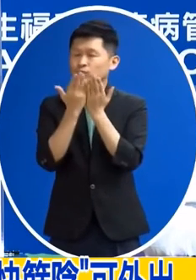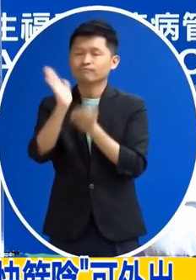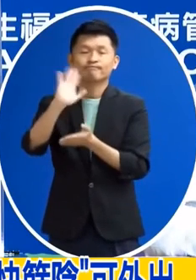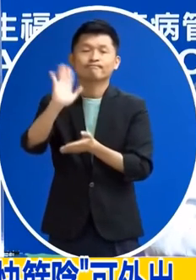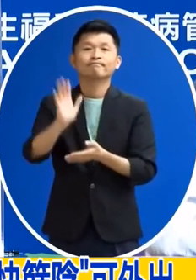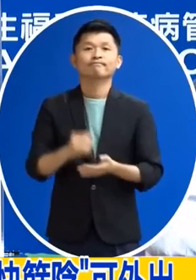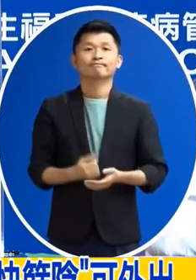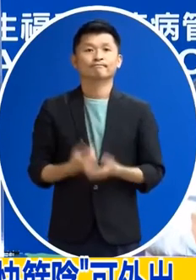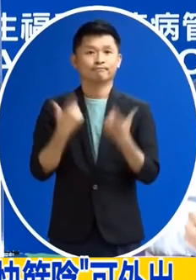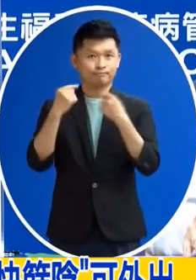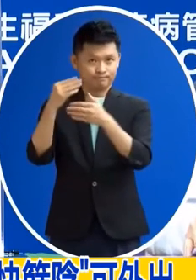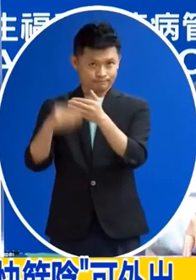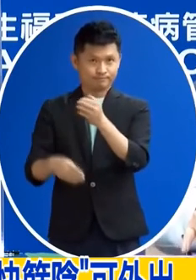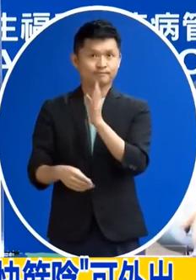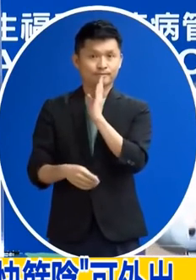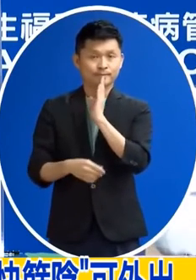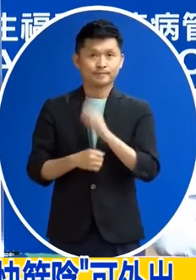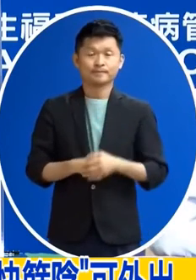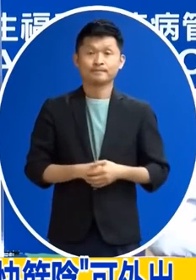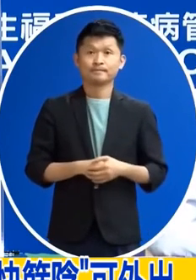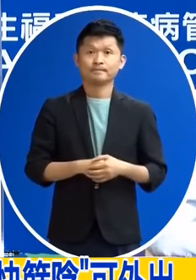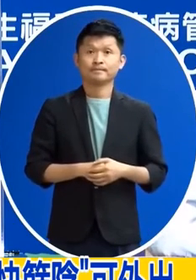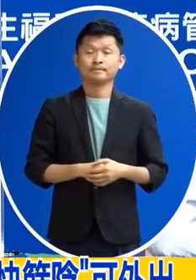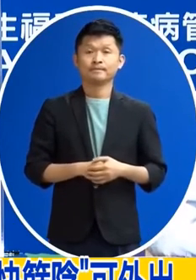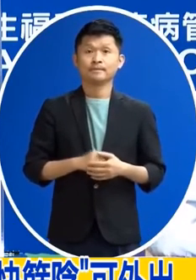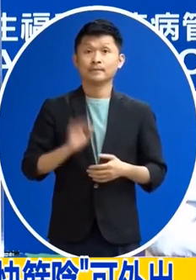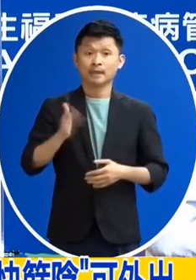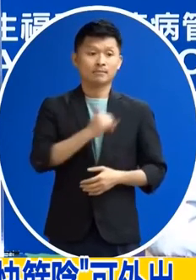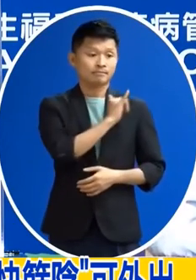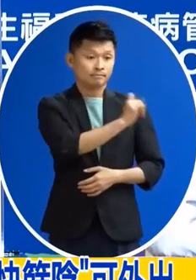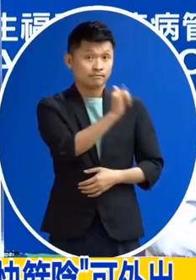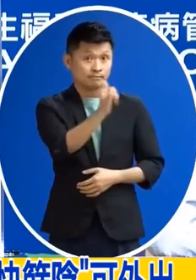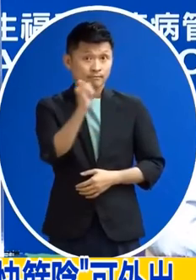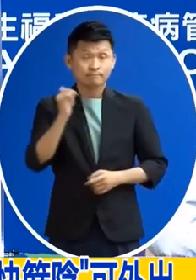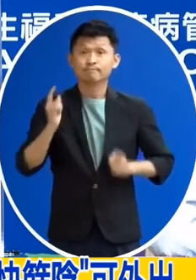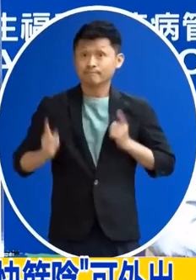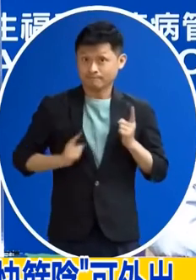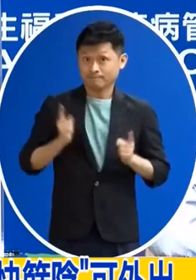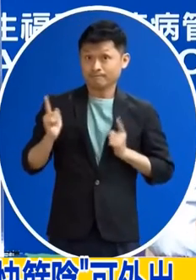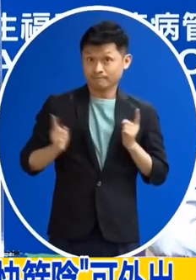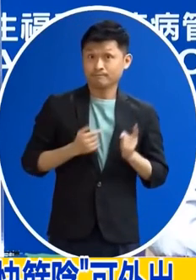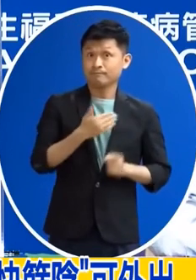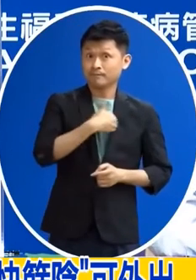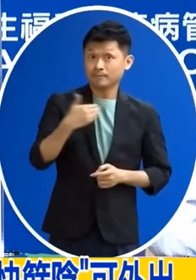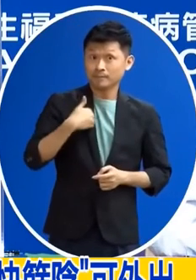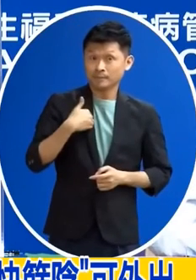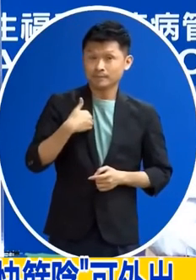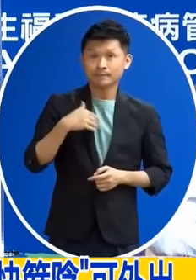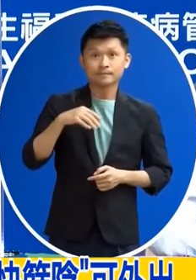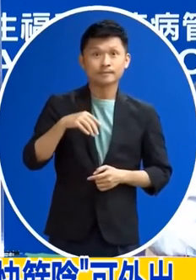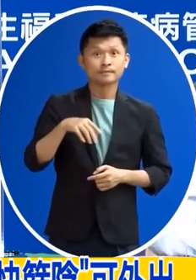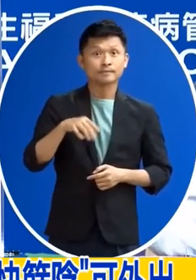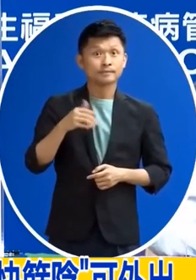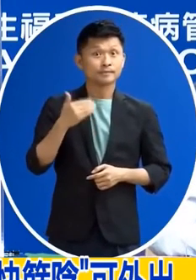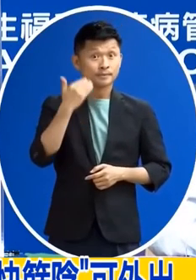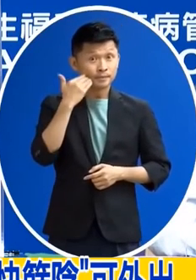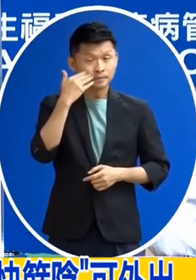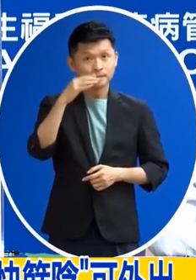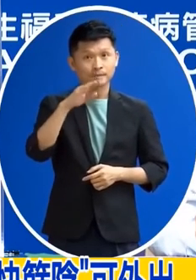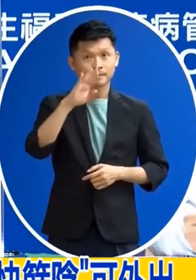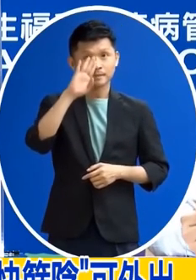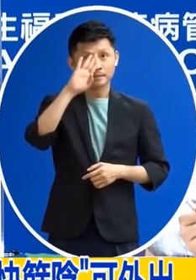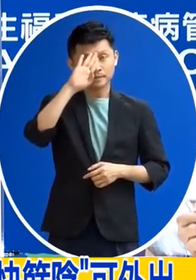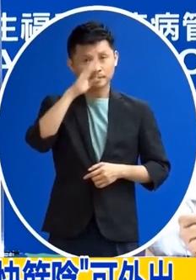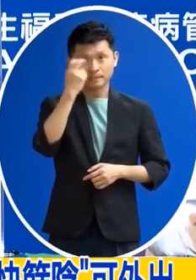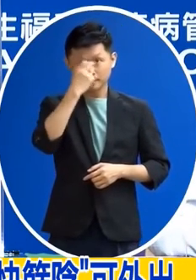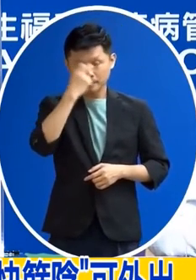则，那能够但是他基本的一个行动自由如果是快筛阴性仍然可以来行动，所以